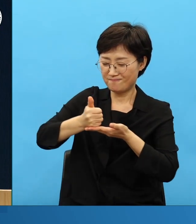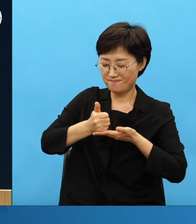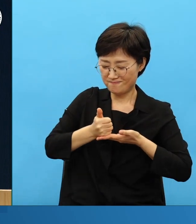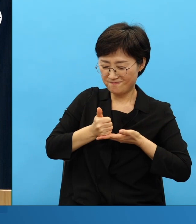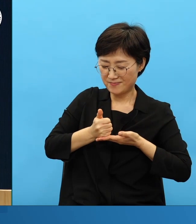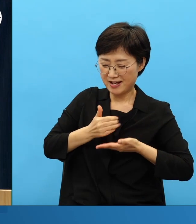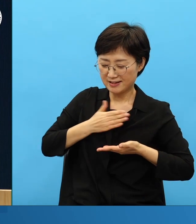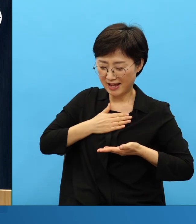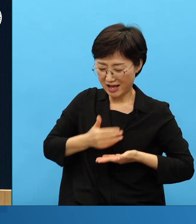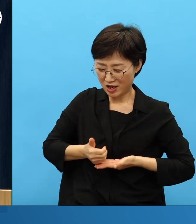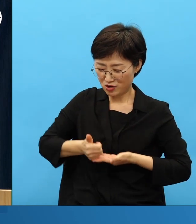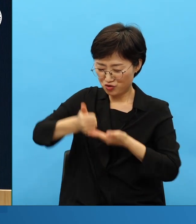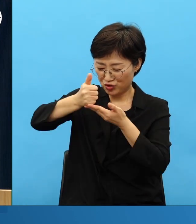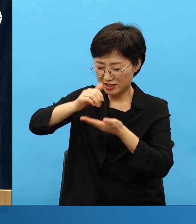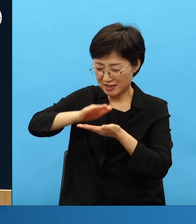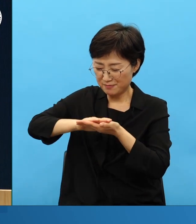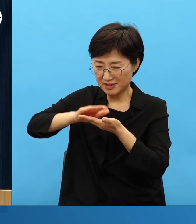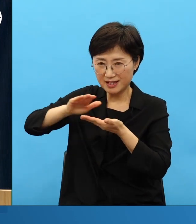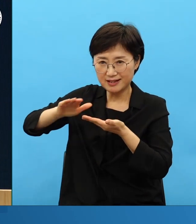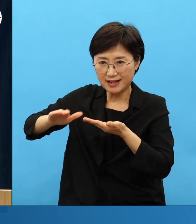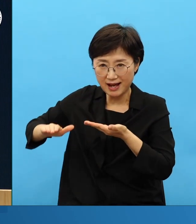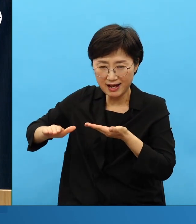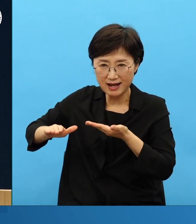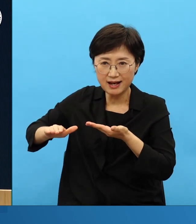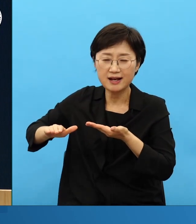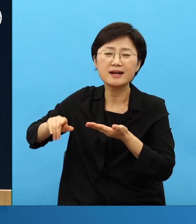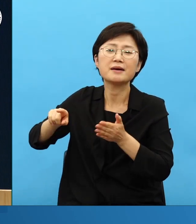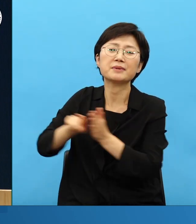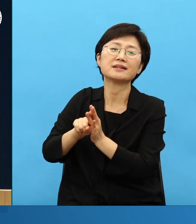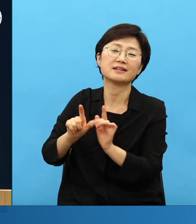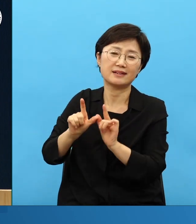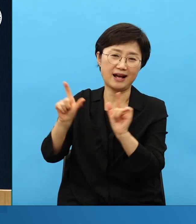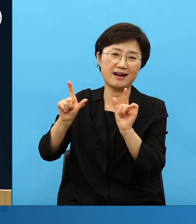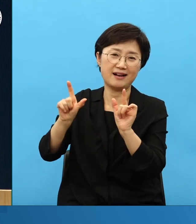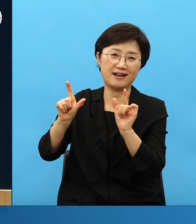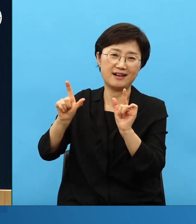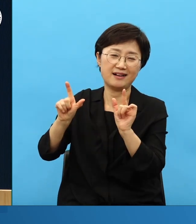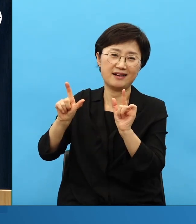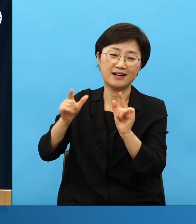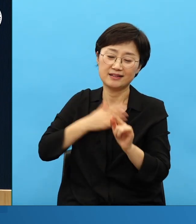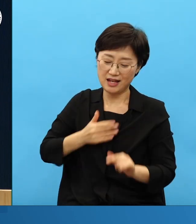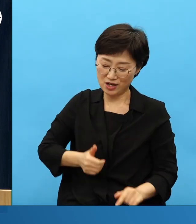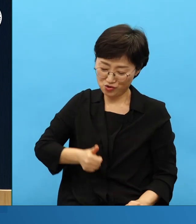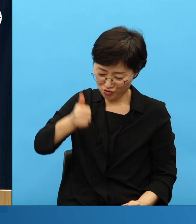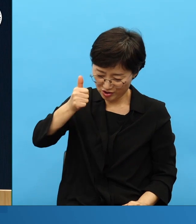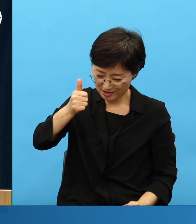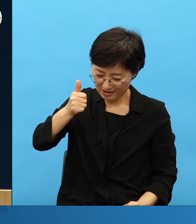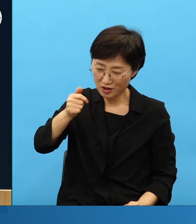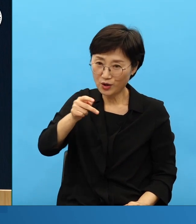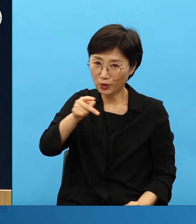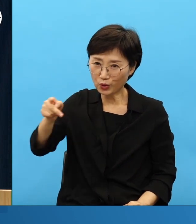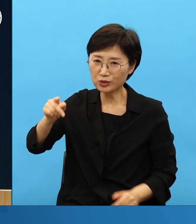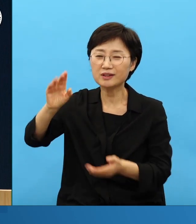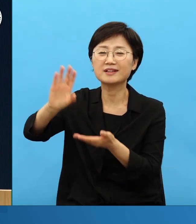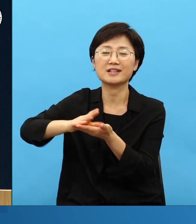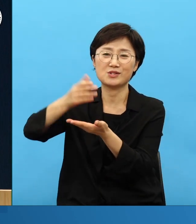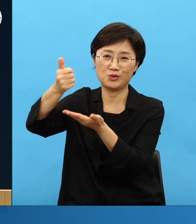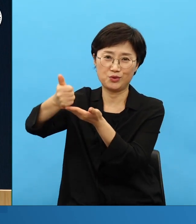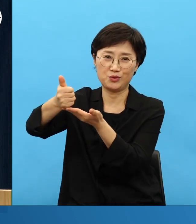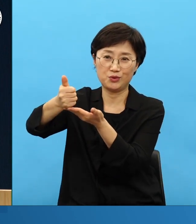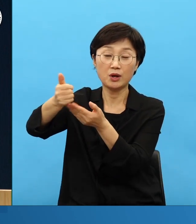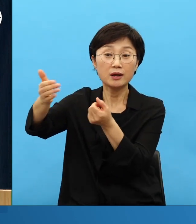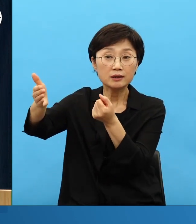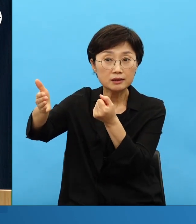which that Christ becomes my Lord and Master. 굉장한 메시지죠. It is an amazing message. 아니 매일 크리스마스고